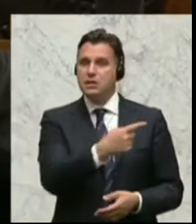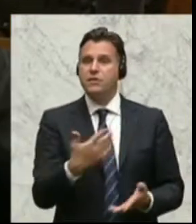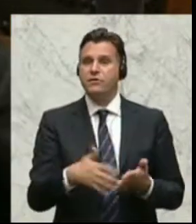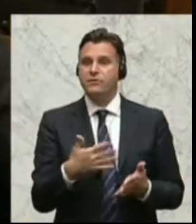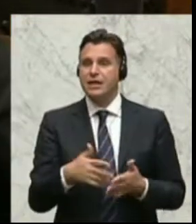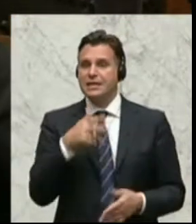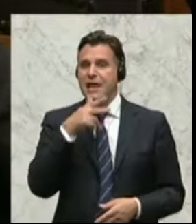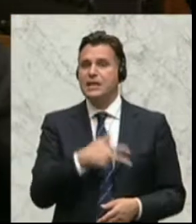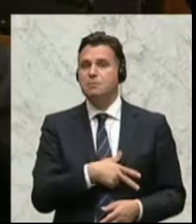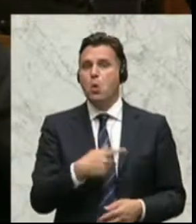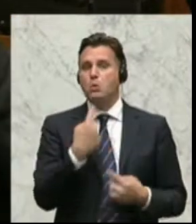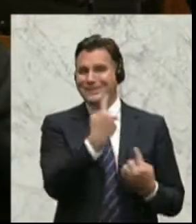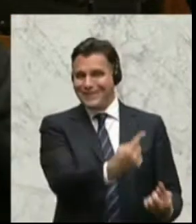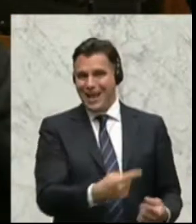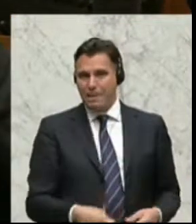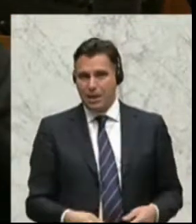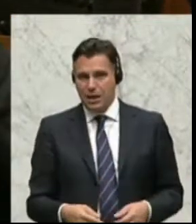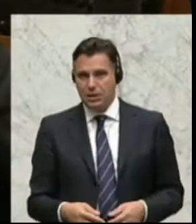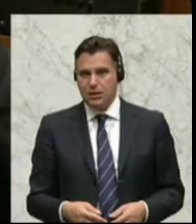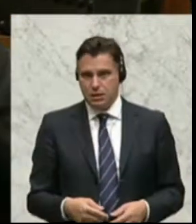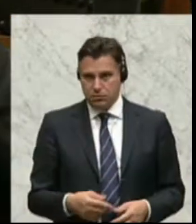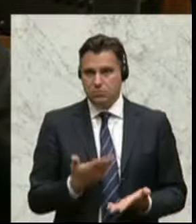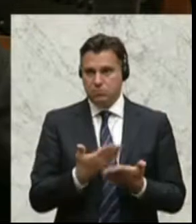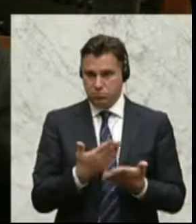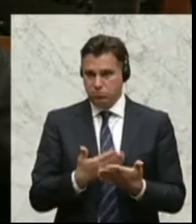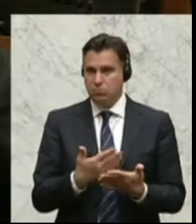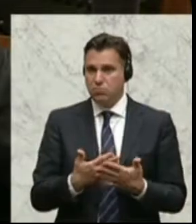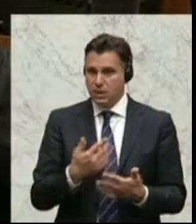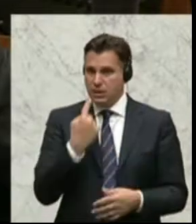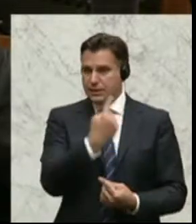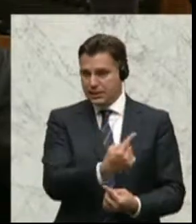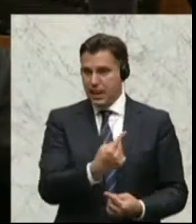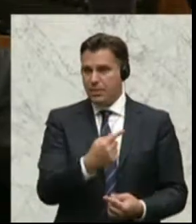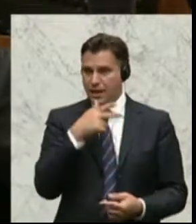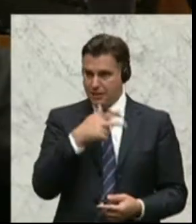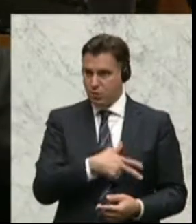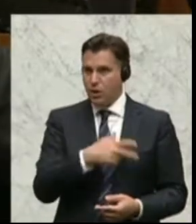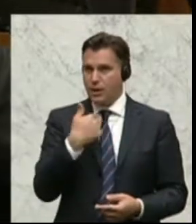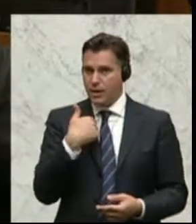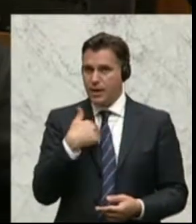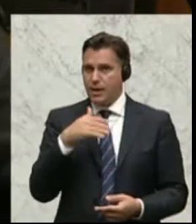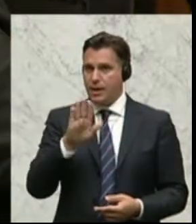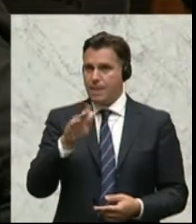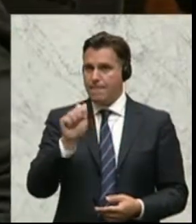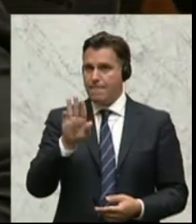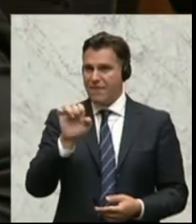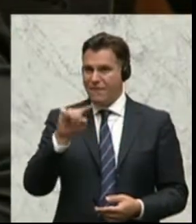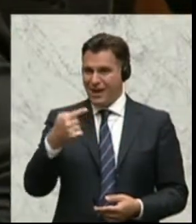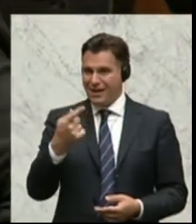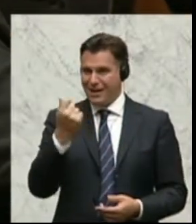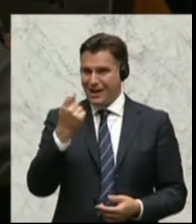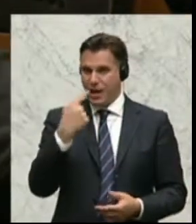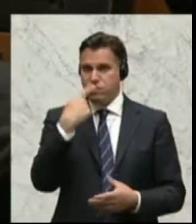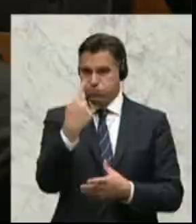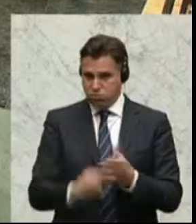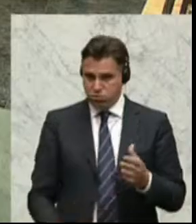SPÖ ist Ihnen schon aufgefallen, dass genau zu dem Zeitpunkt, wo die BAWAG all ihr Geld verloren hat, die SPÖ entschuldet worden